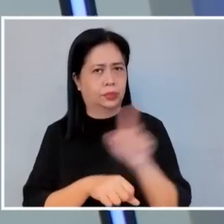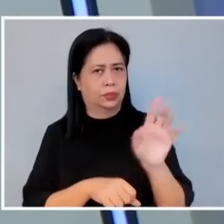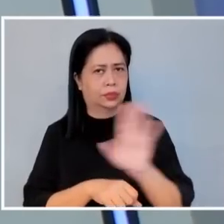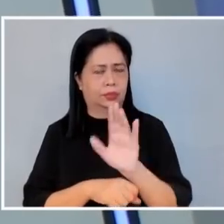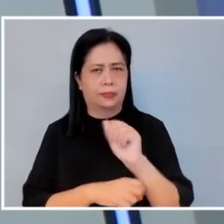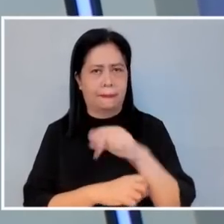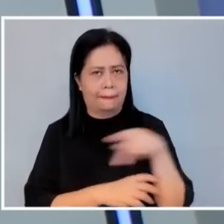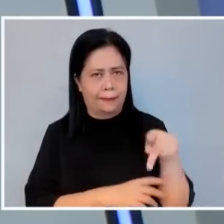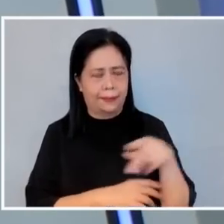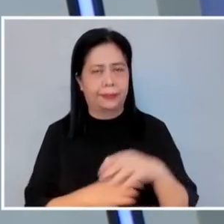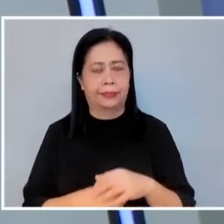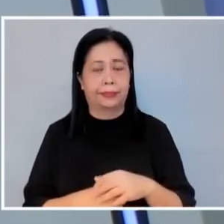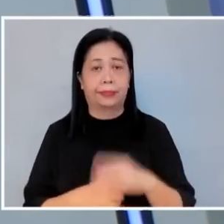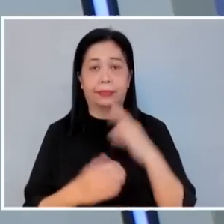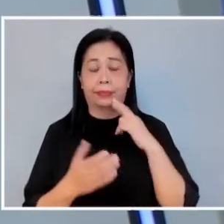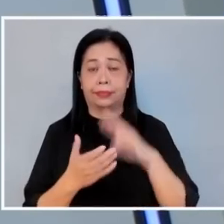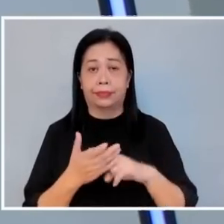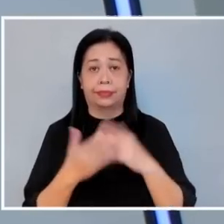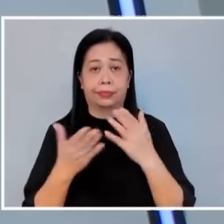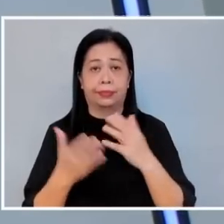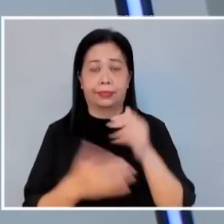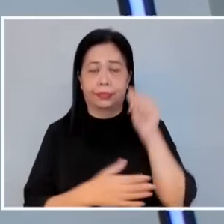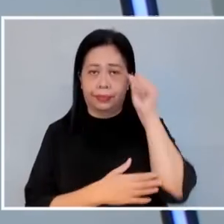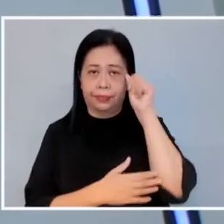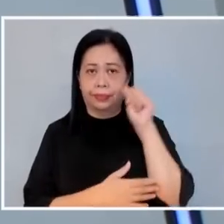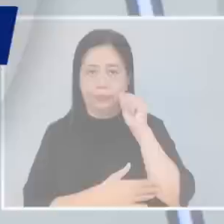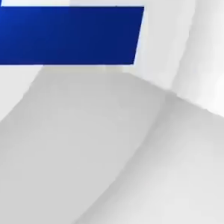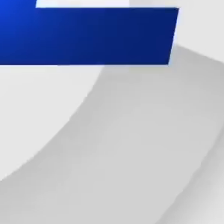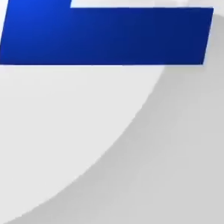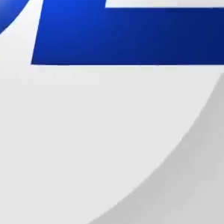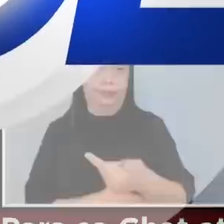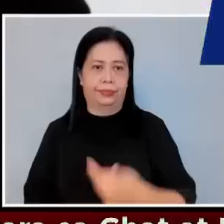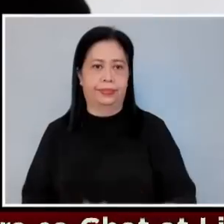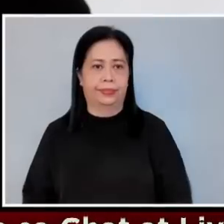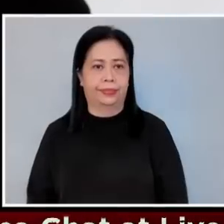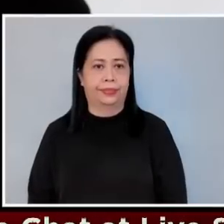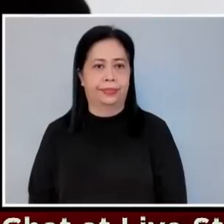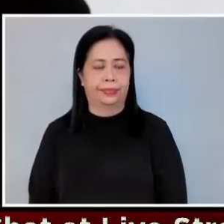app. Nagpapatrol, Adrian Ayalin.